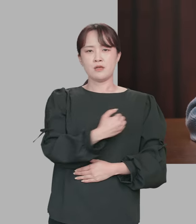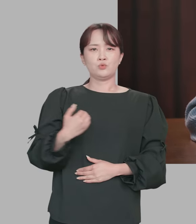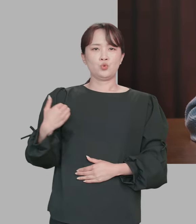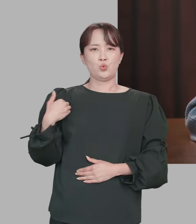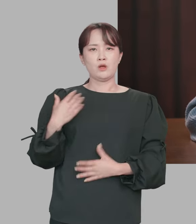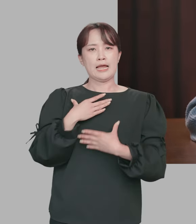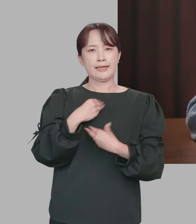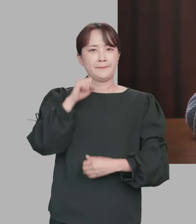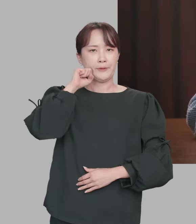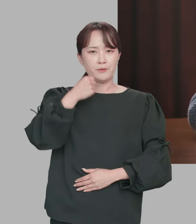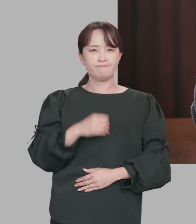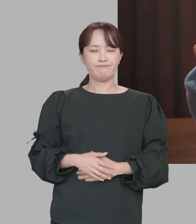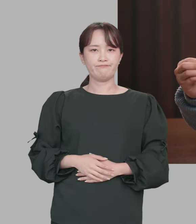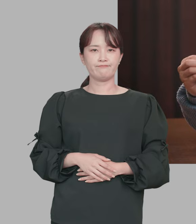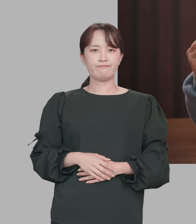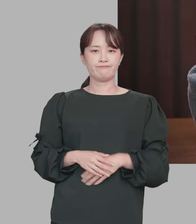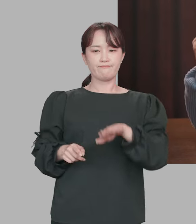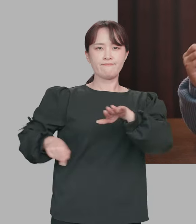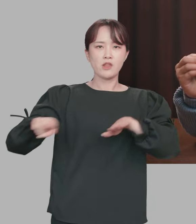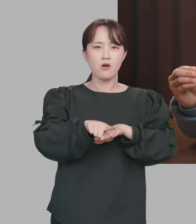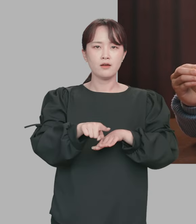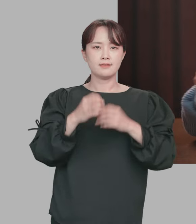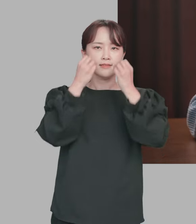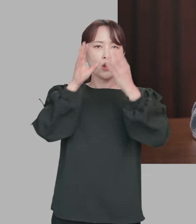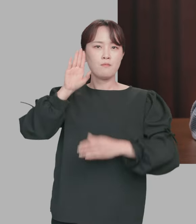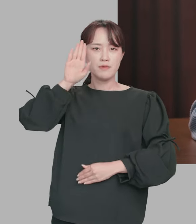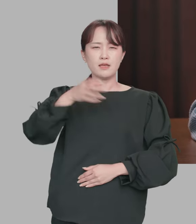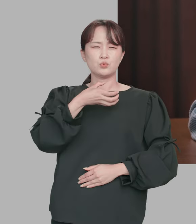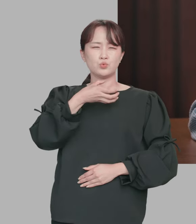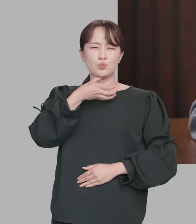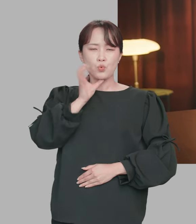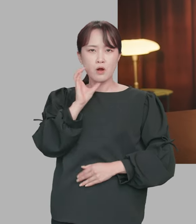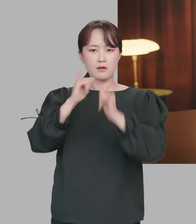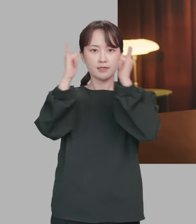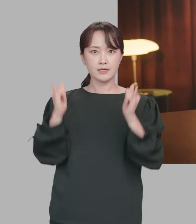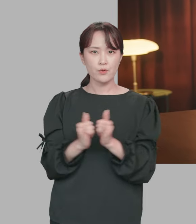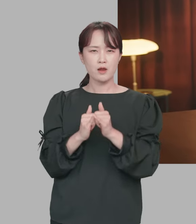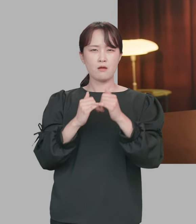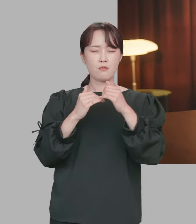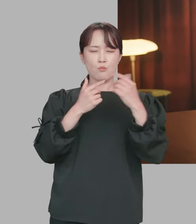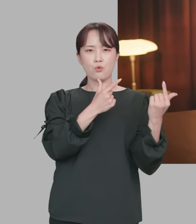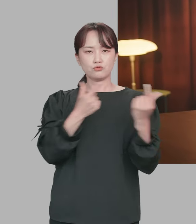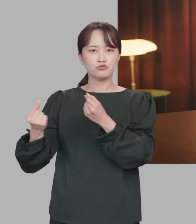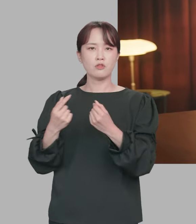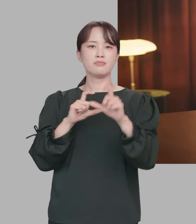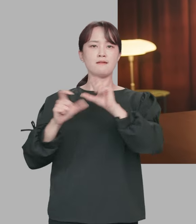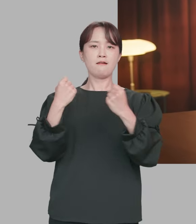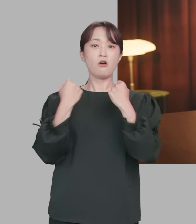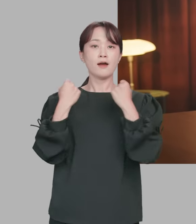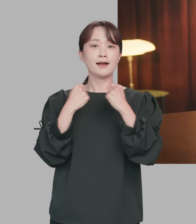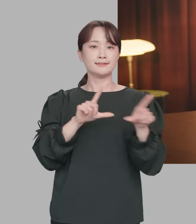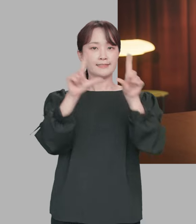수 없겠죠. 한 발 더 나아가 전혀 새로운 미래인 초고령 사회에서도 모든 국민이 더 건강한